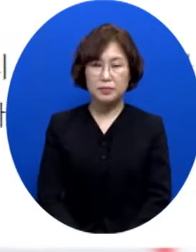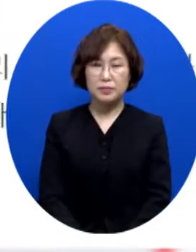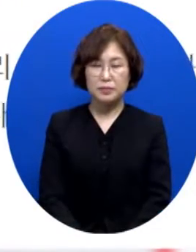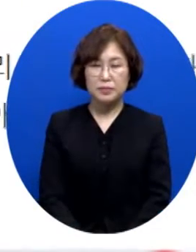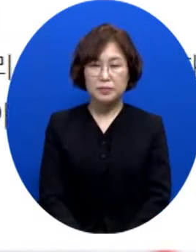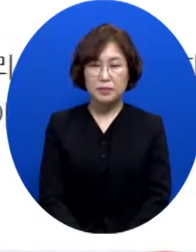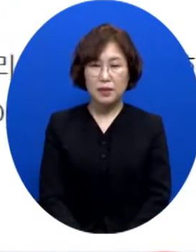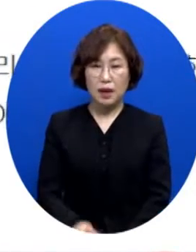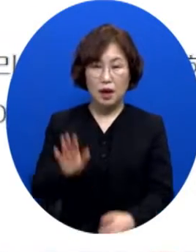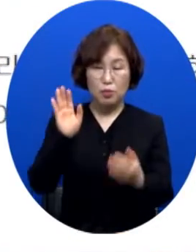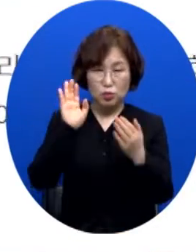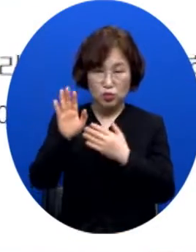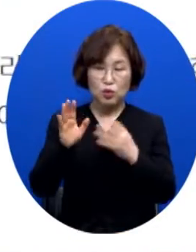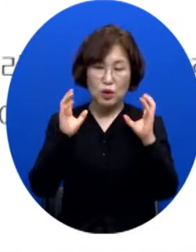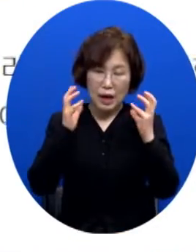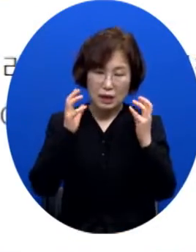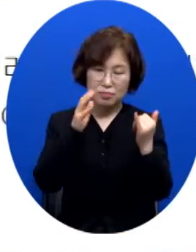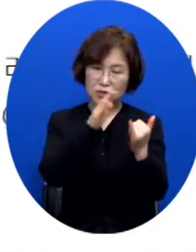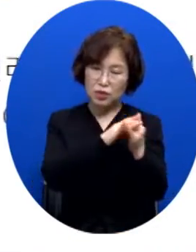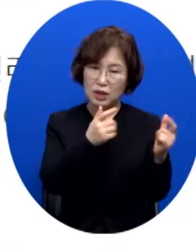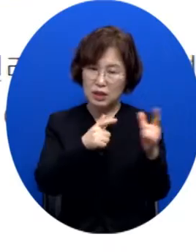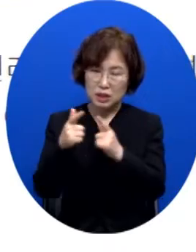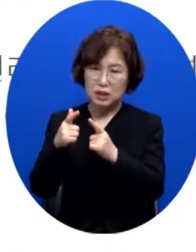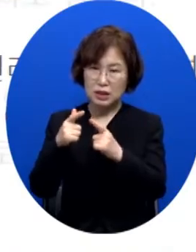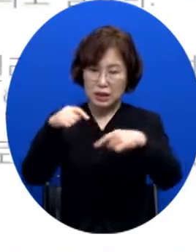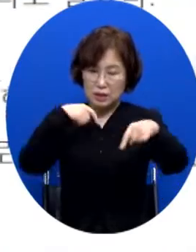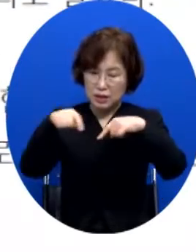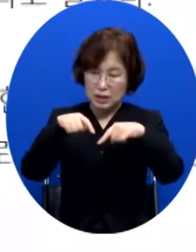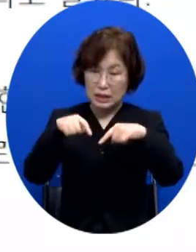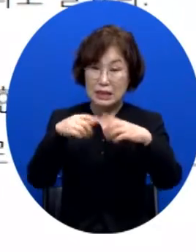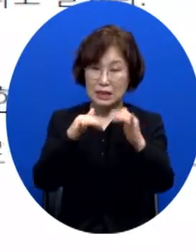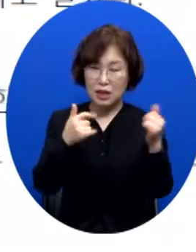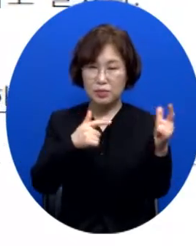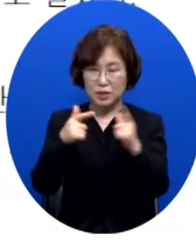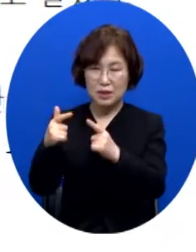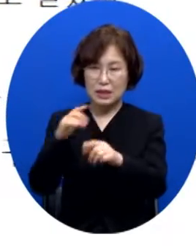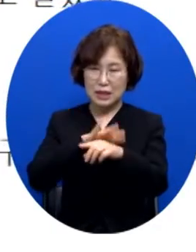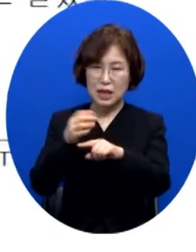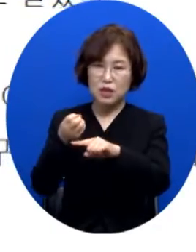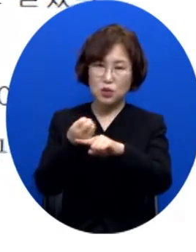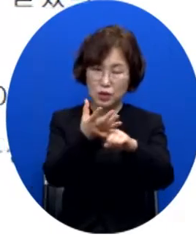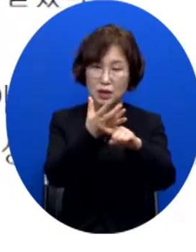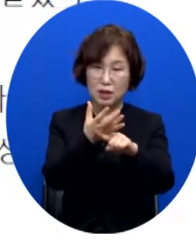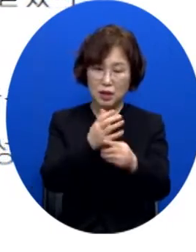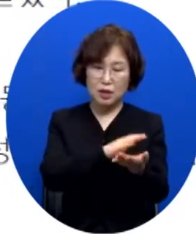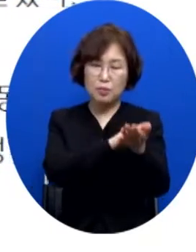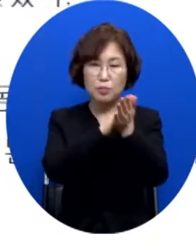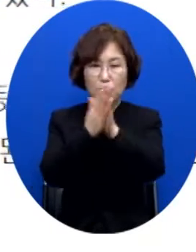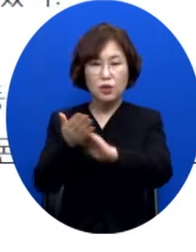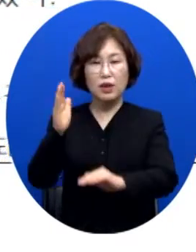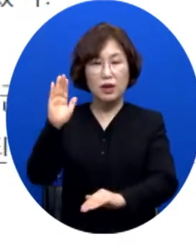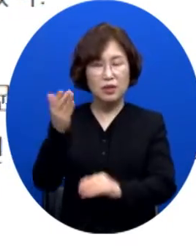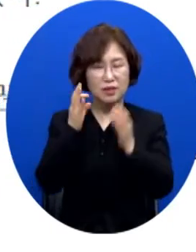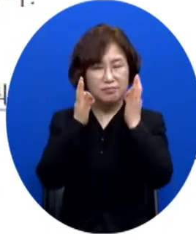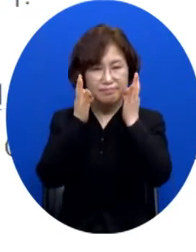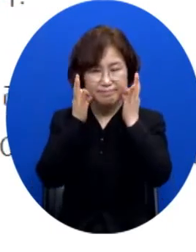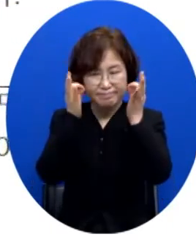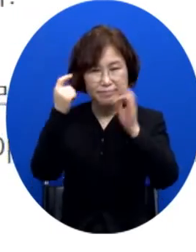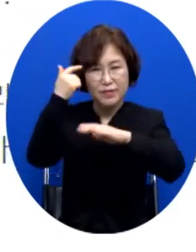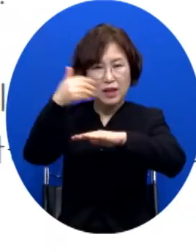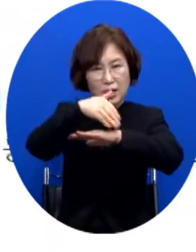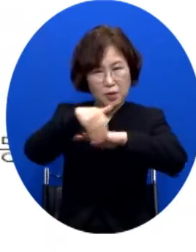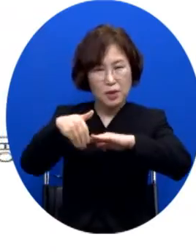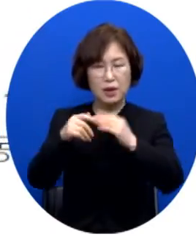앞으로도 아이들의 목소리가 정책 결정자 들에게 전달돼 실질적인 변화로 이어질 수 있도록 힘쓸 계획이라고